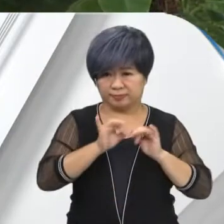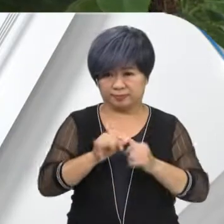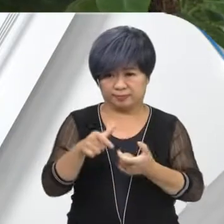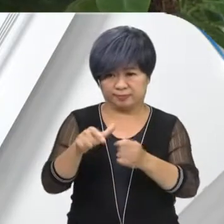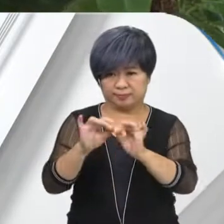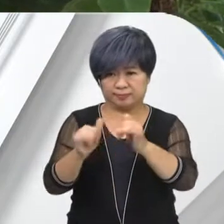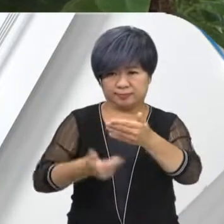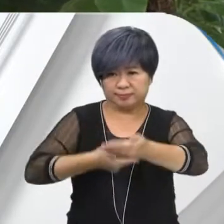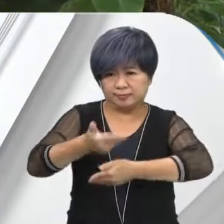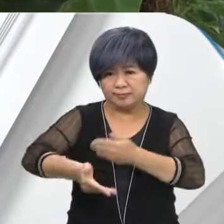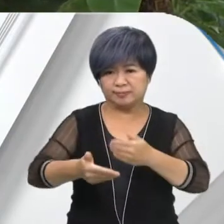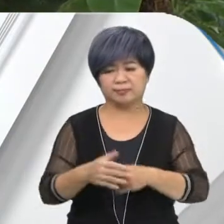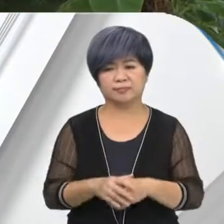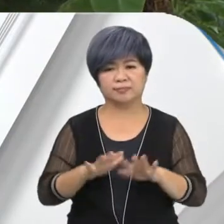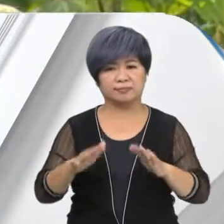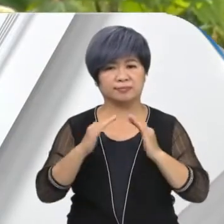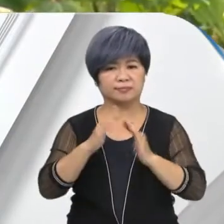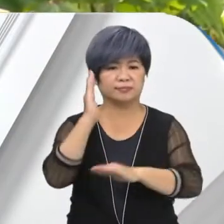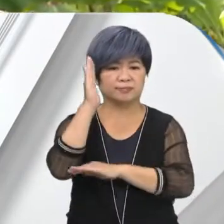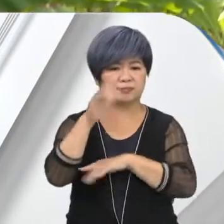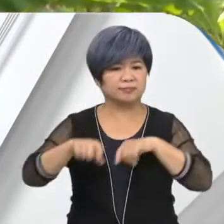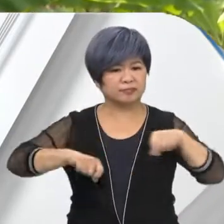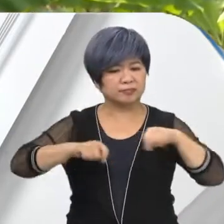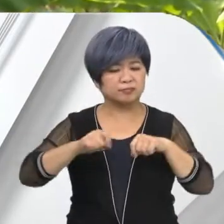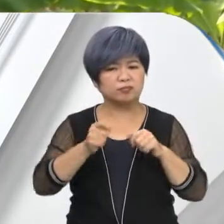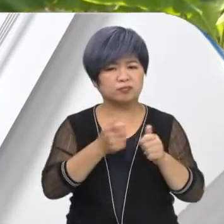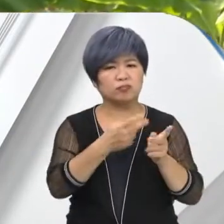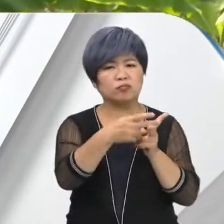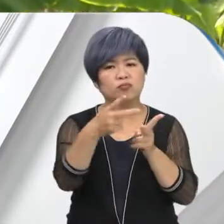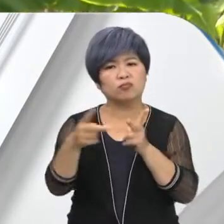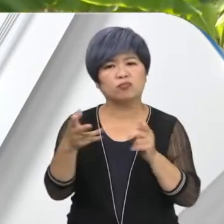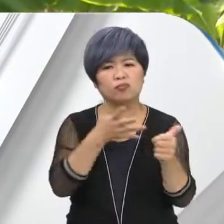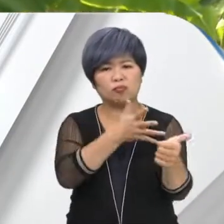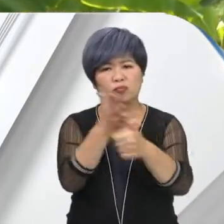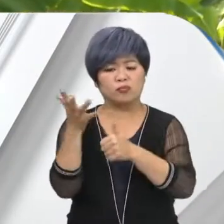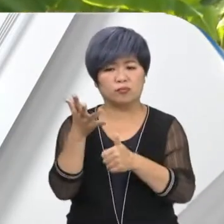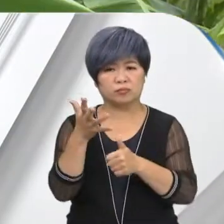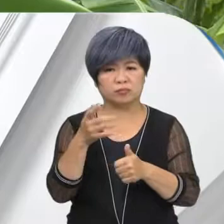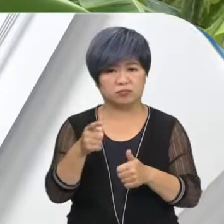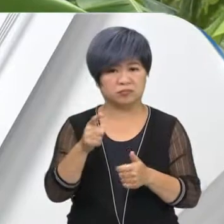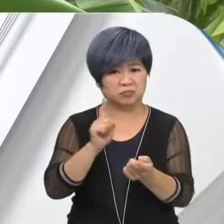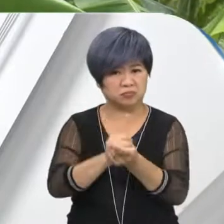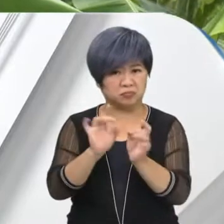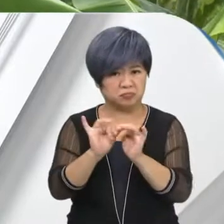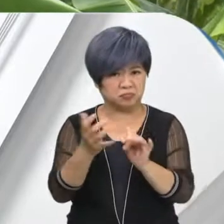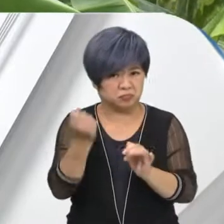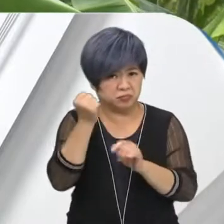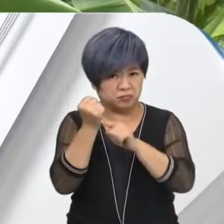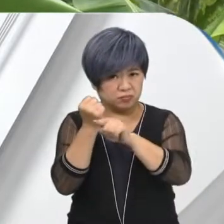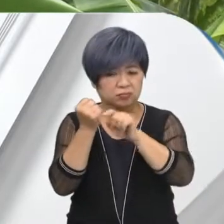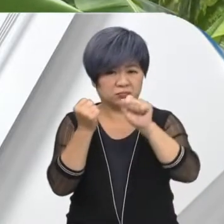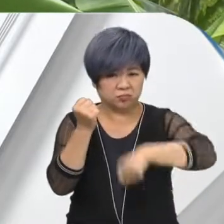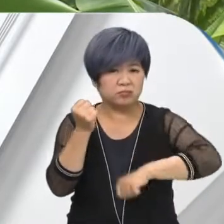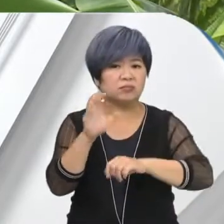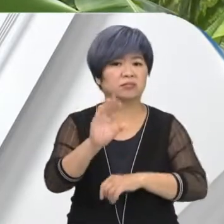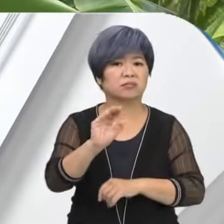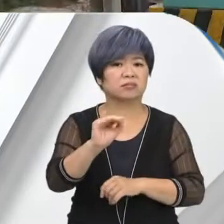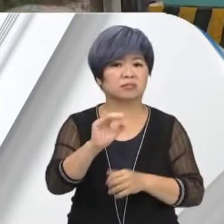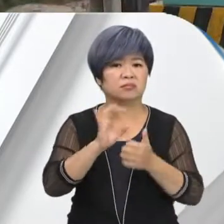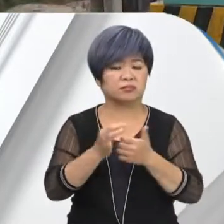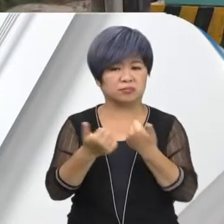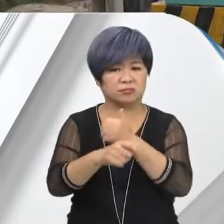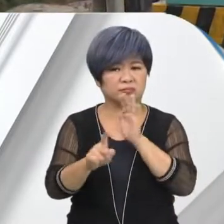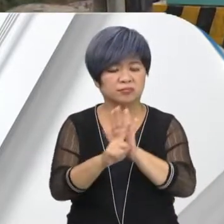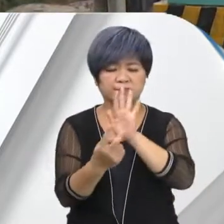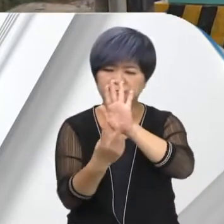地来交搬，也是公所进行执法文件去调查，来征询土地所有权人的意见。韩家市民代表是